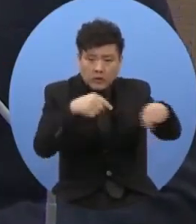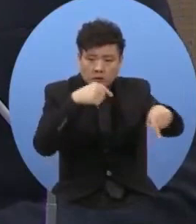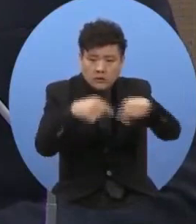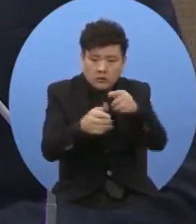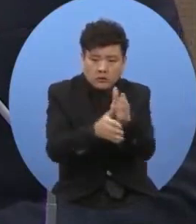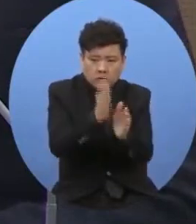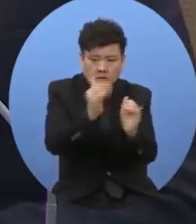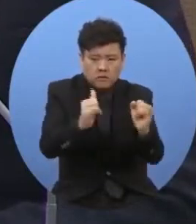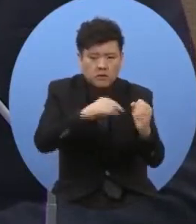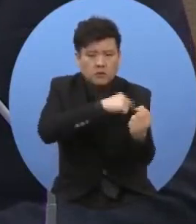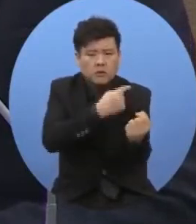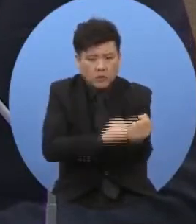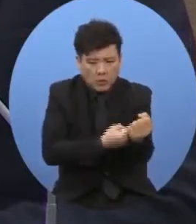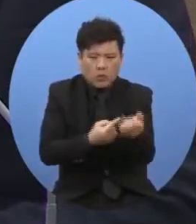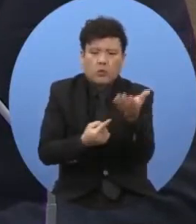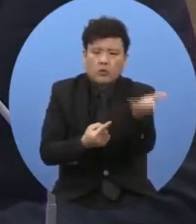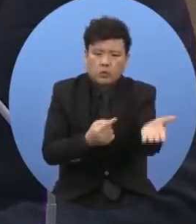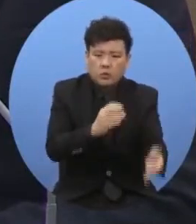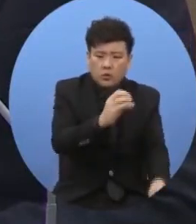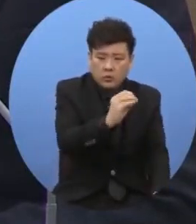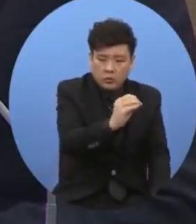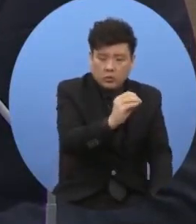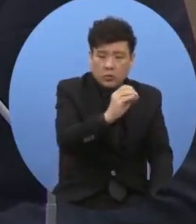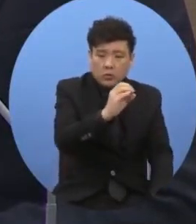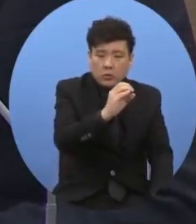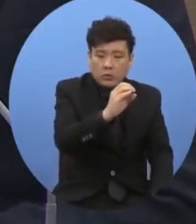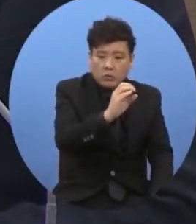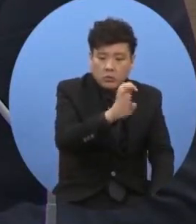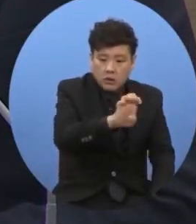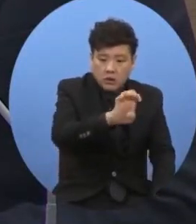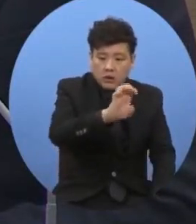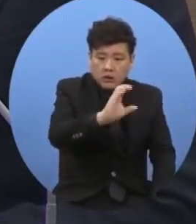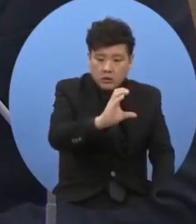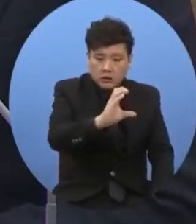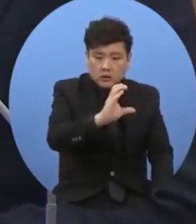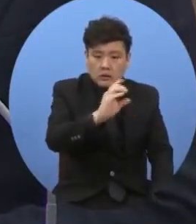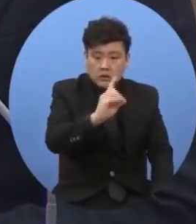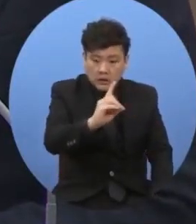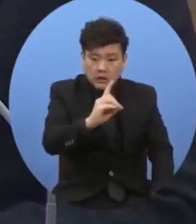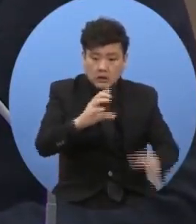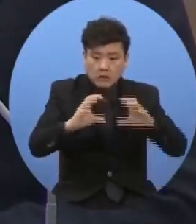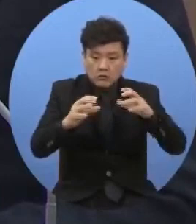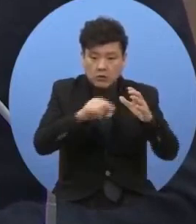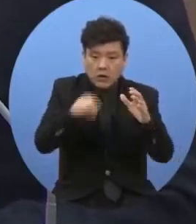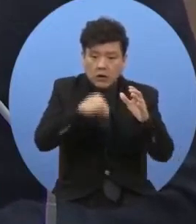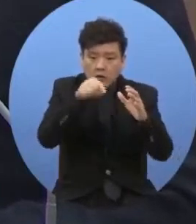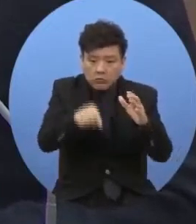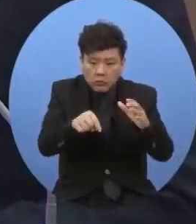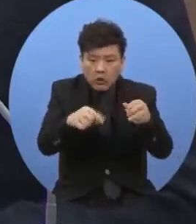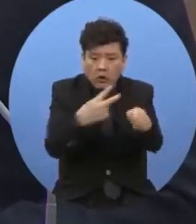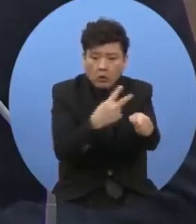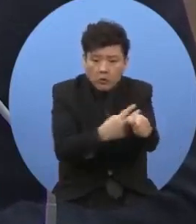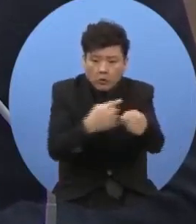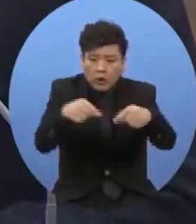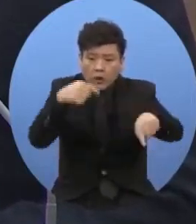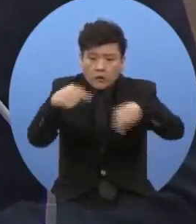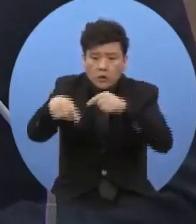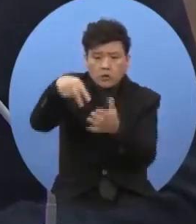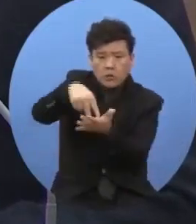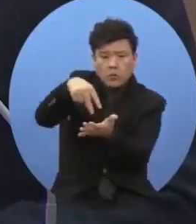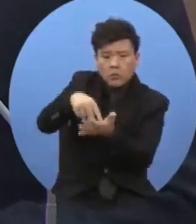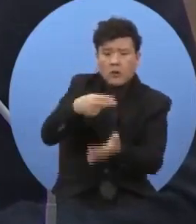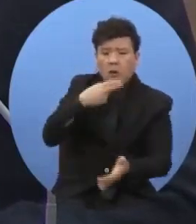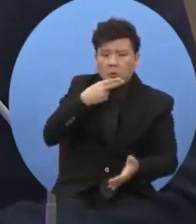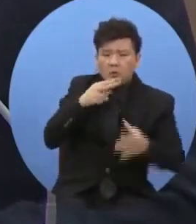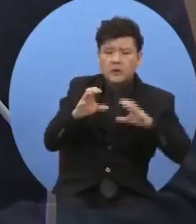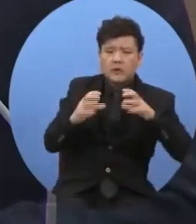된다고 보거든요. OECD 38개국 중에서 유일하게 우리만 그것이 안 되고 있습니다. 이 점에 대해서는 어떻게 생각하세요? 예, 사실은